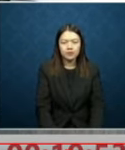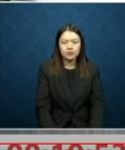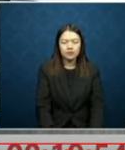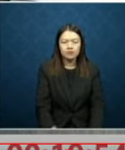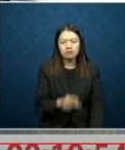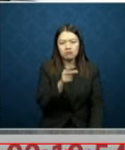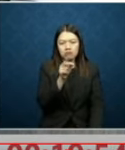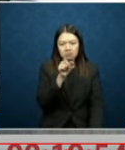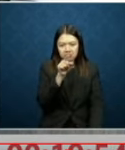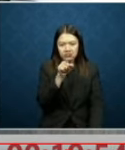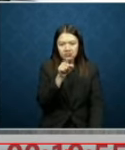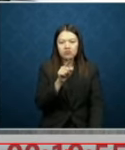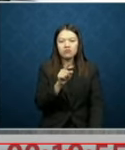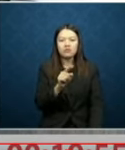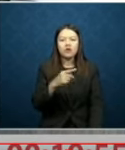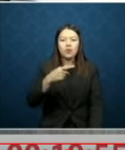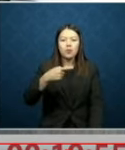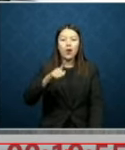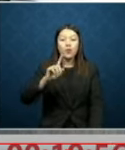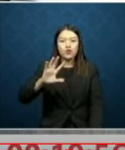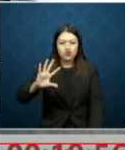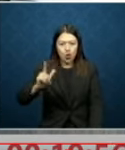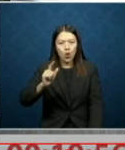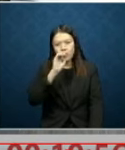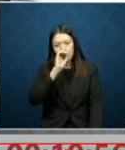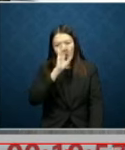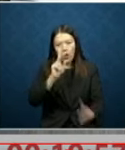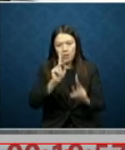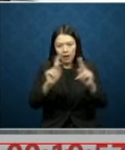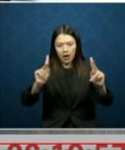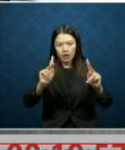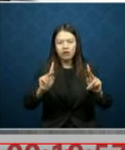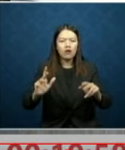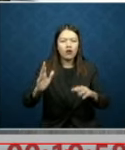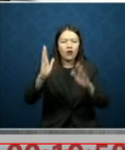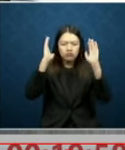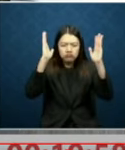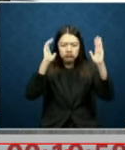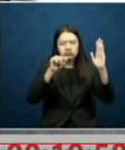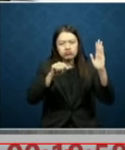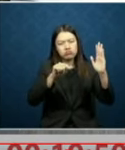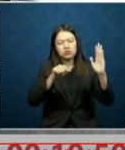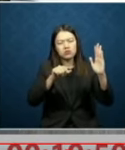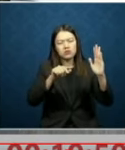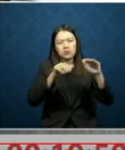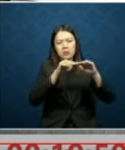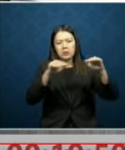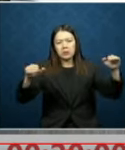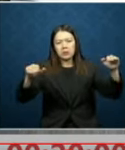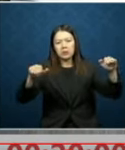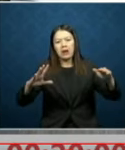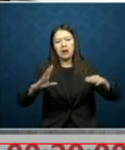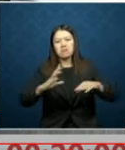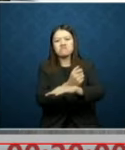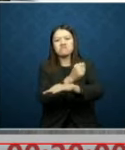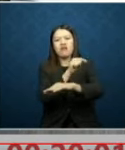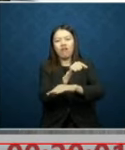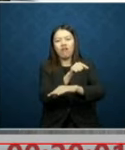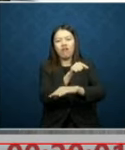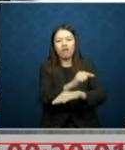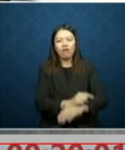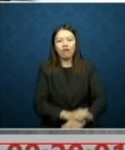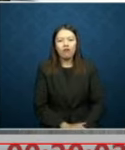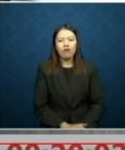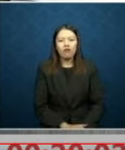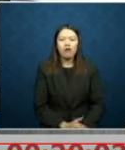ซึ่งในเรื่องนี้คณะกรรมการปปช.เองนะครับบอกว่าการหาเสียงแบบนี้จะเป็นบรรทัดฐานสำหรับพรรคการเมืองหาเ